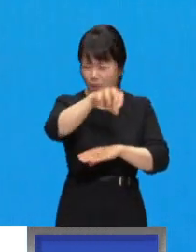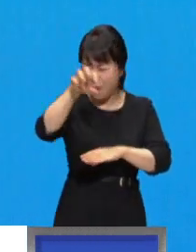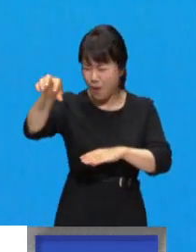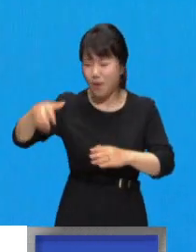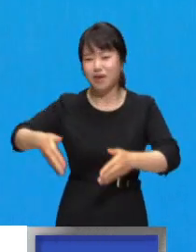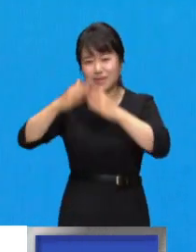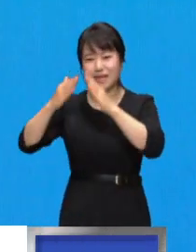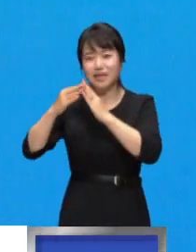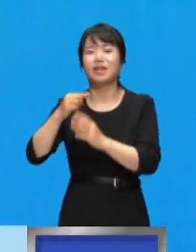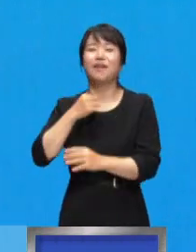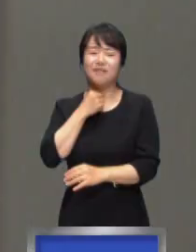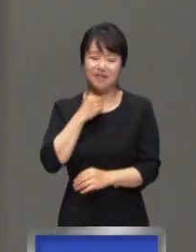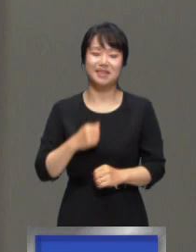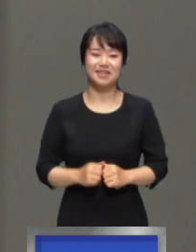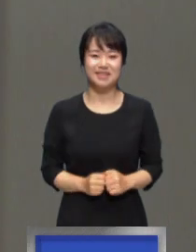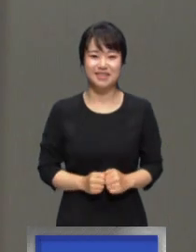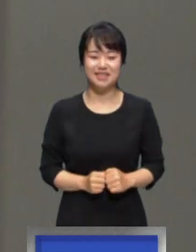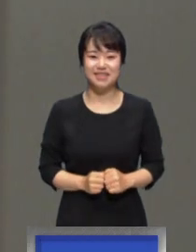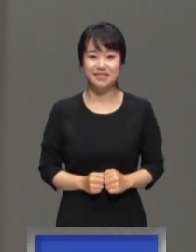만들어지면 좋겠다.